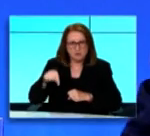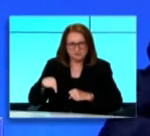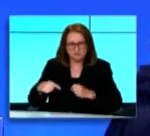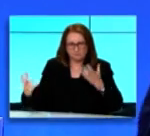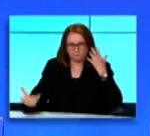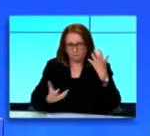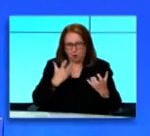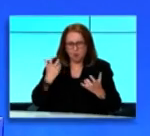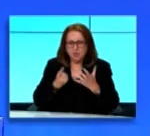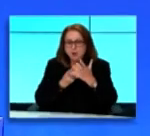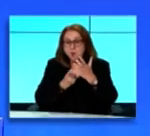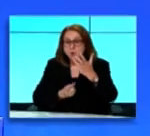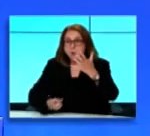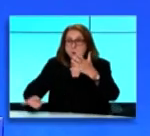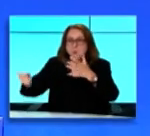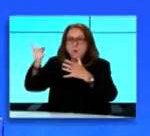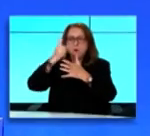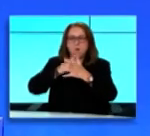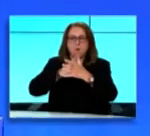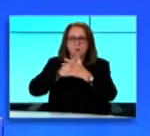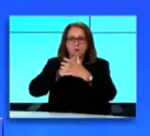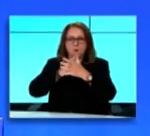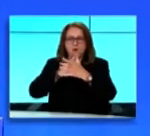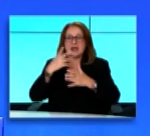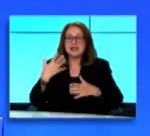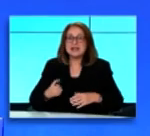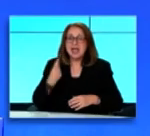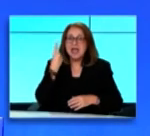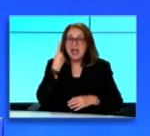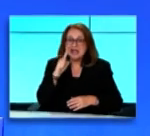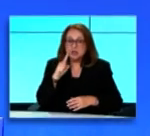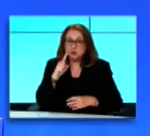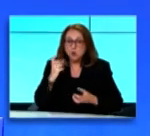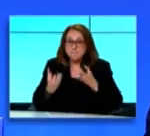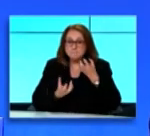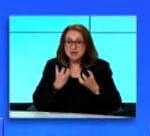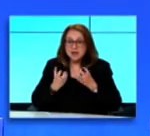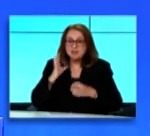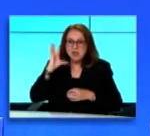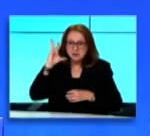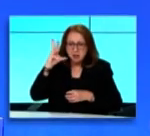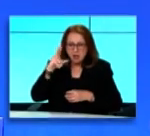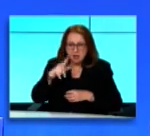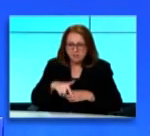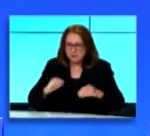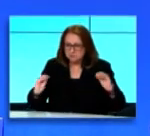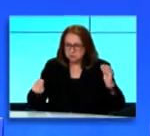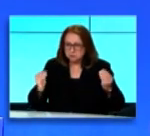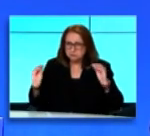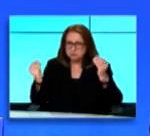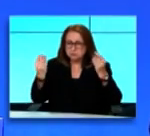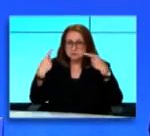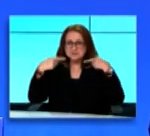Θυμίζω με σχεδόν 100 ταυτόχρονες πυρκαγιές κάθε μέρα. Το